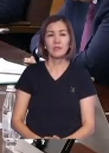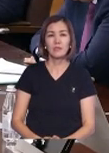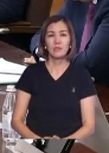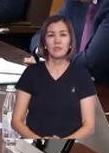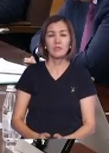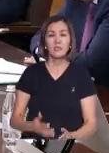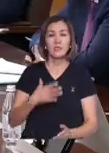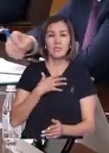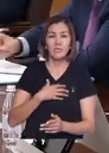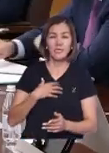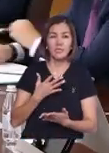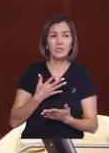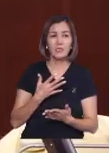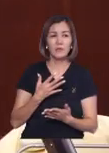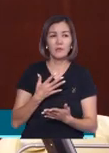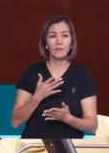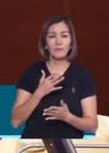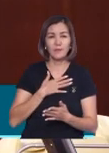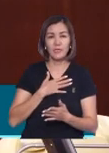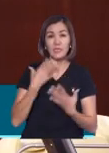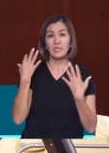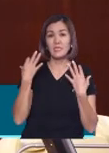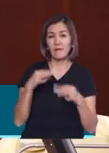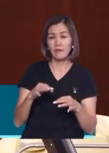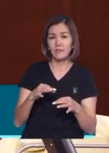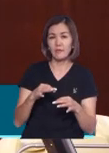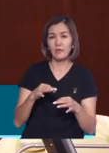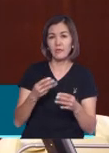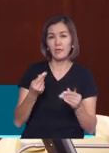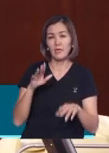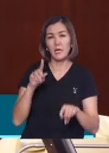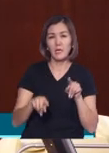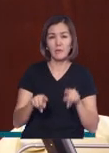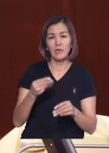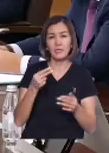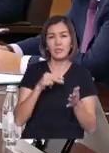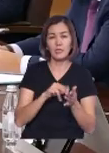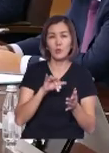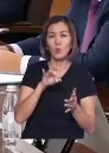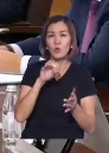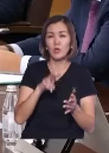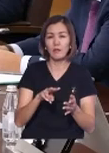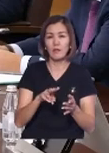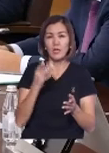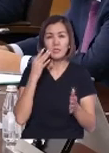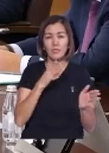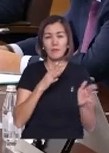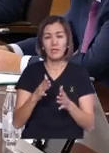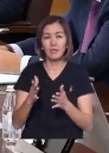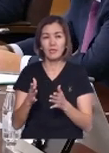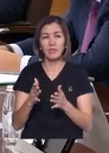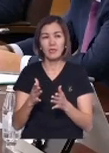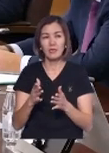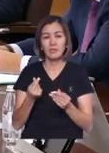Обладая значительной сырьевой базой, мы будем независимы от колебаний цен на уран. Это позволит обеспечить стабильные и